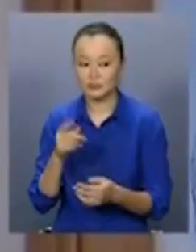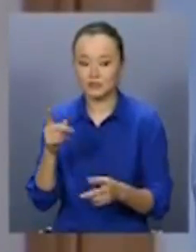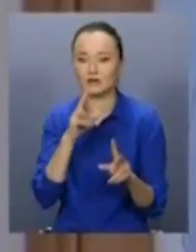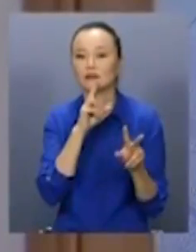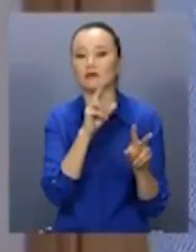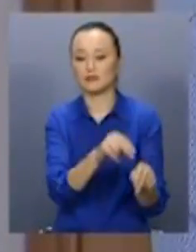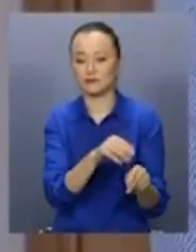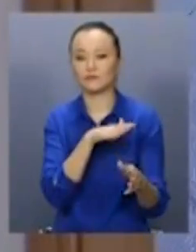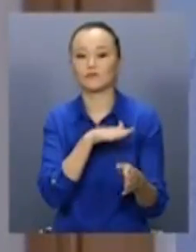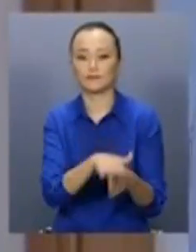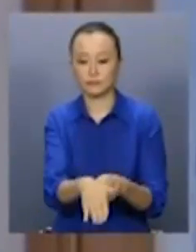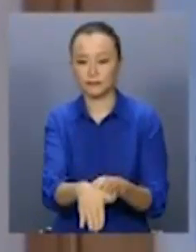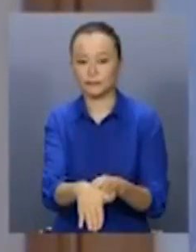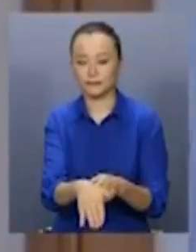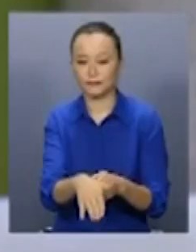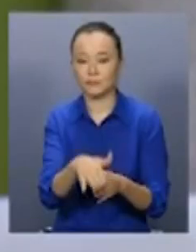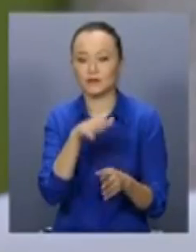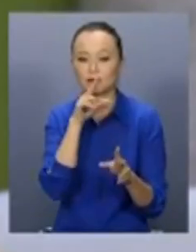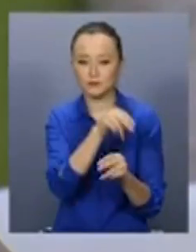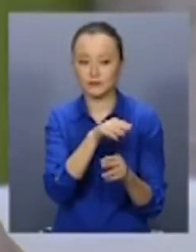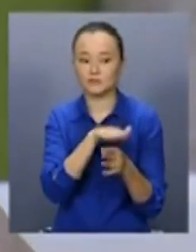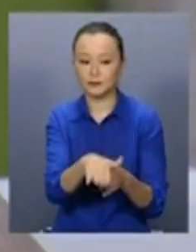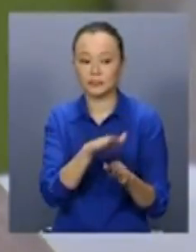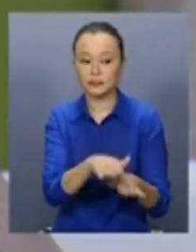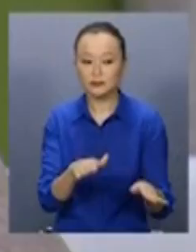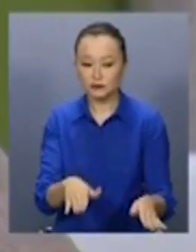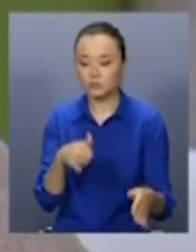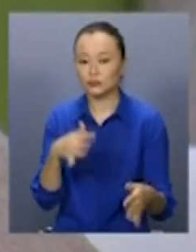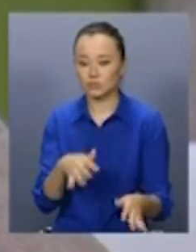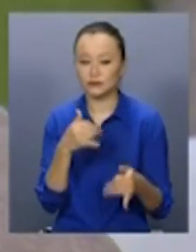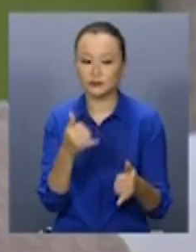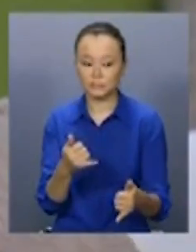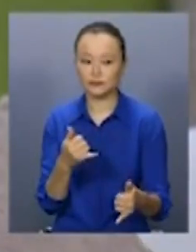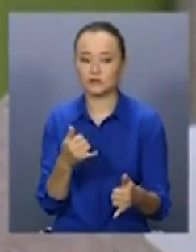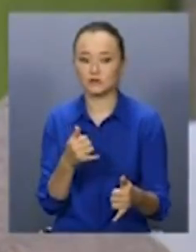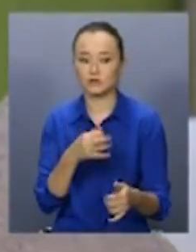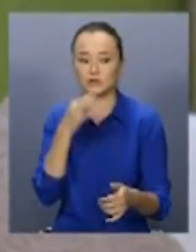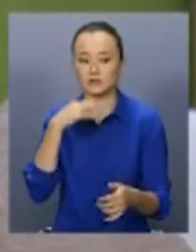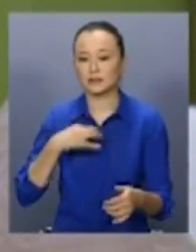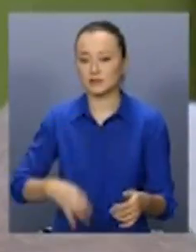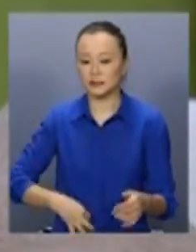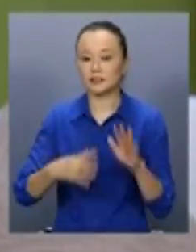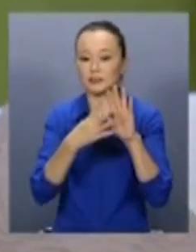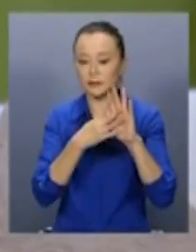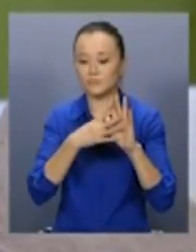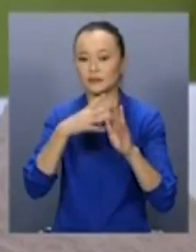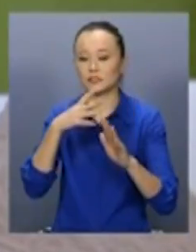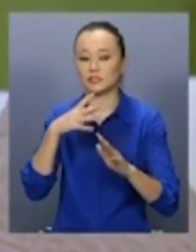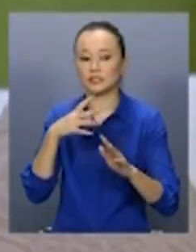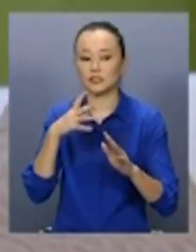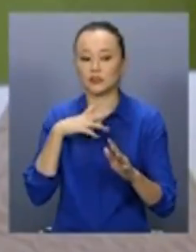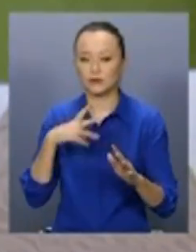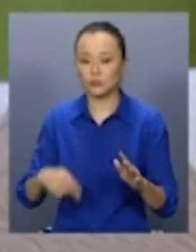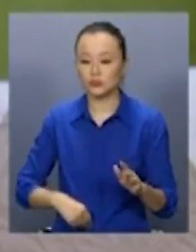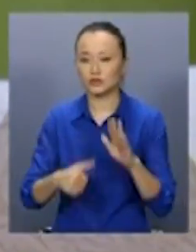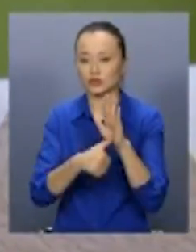Мен өз уәдемді тұрдым. Балаларым Құдайға шүкір, қазір ұлым 9-да, қызым 6-да өсіп